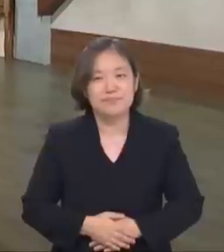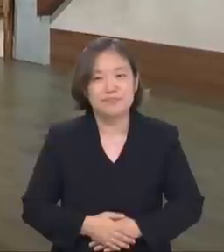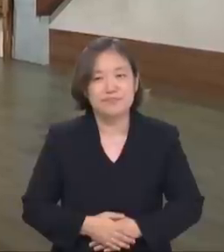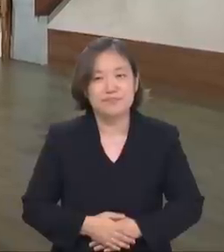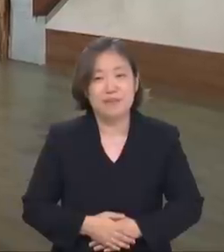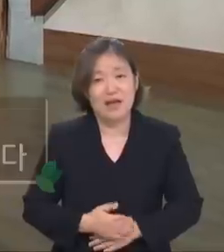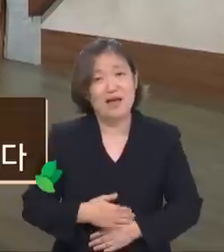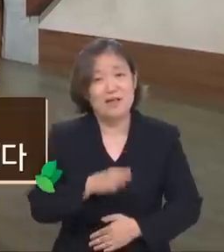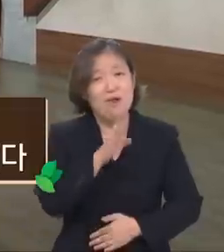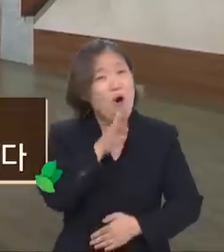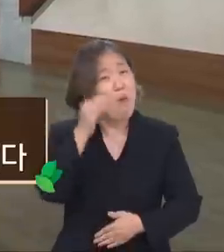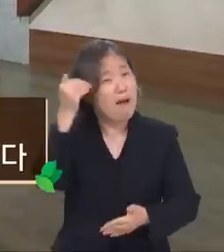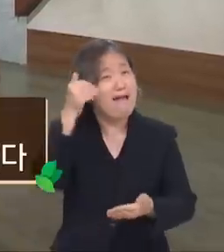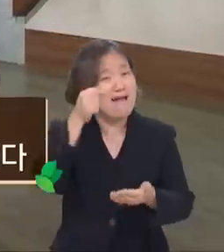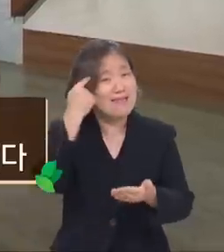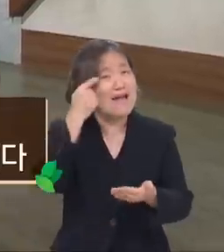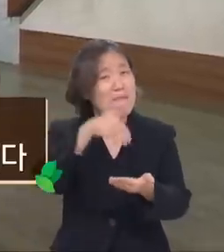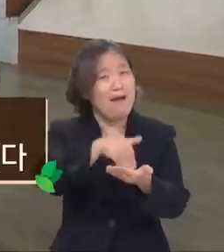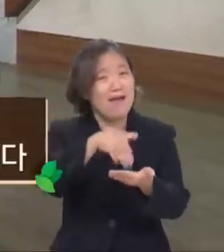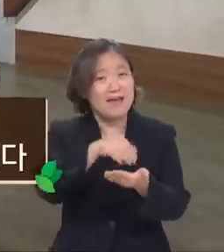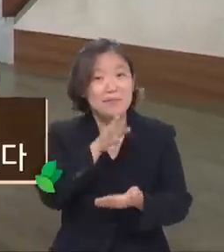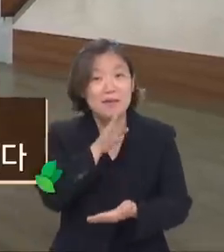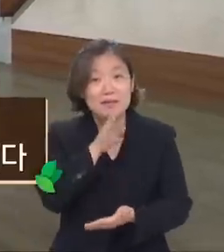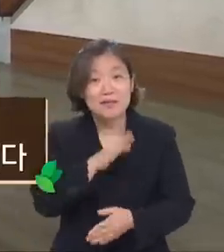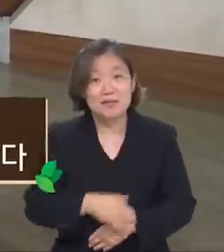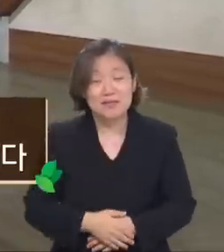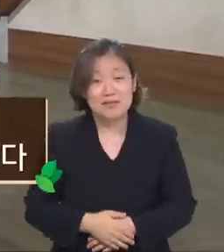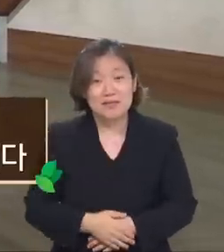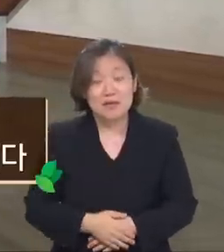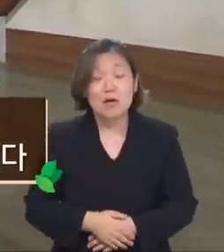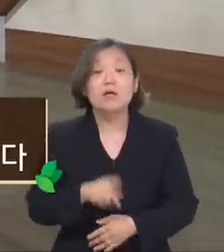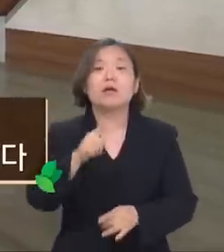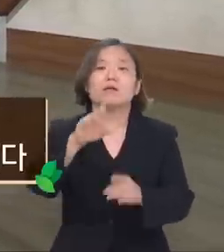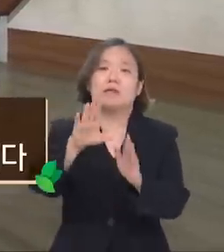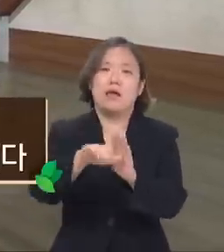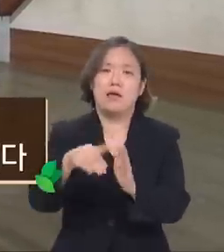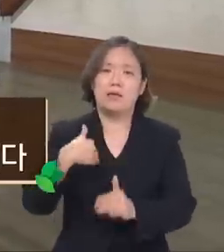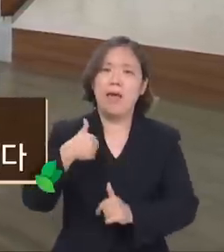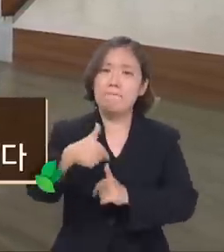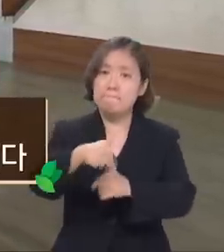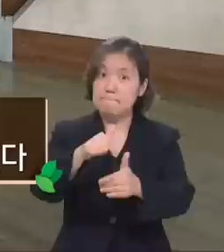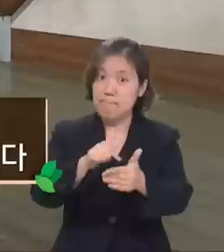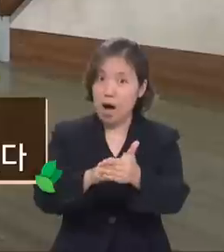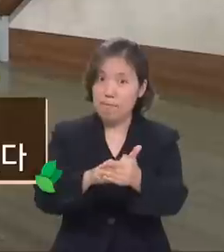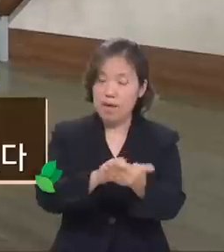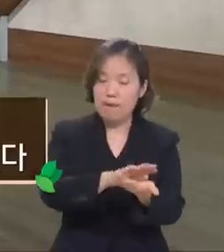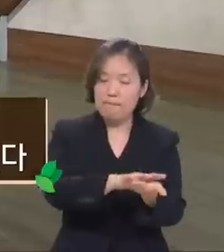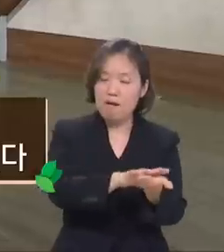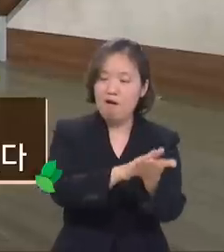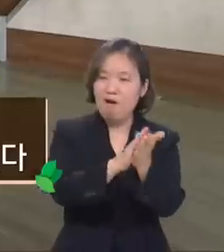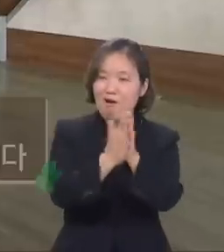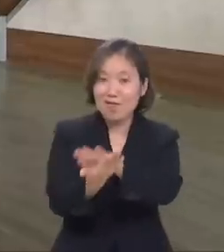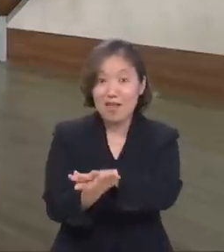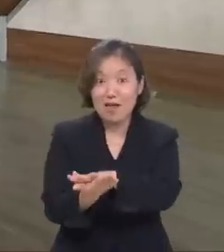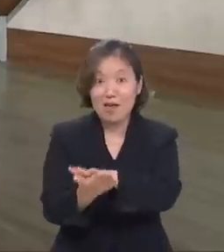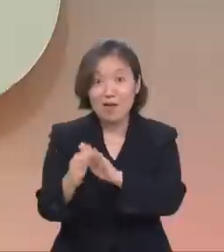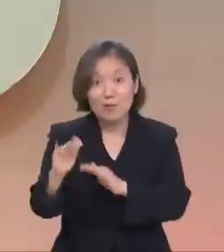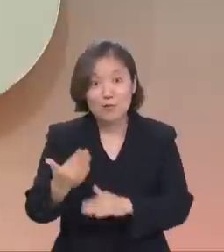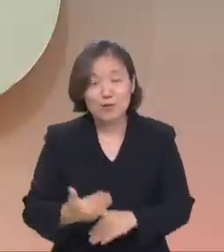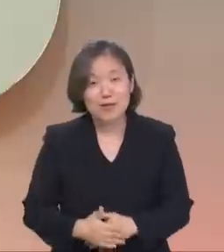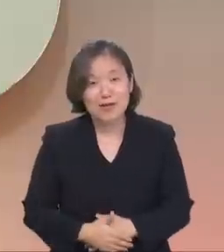진짜 참회가 된 거죠 그때 자기의 마음이 딱딱하고 바뀌는 걸 체험하게 됩니다